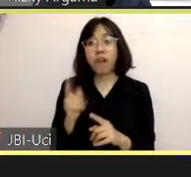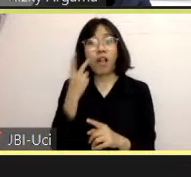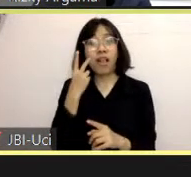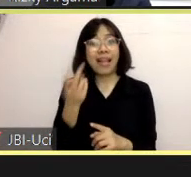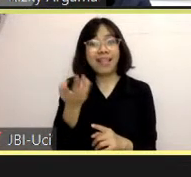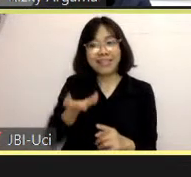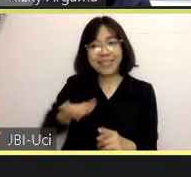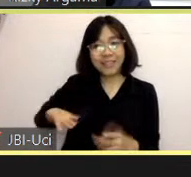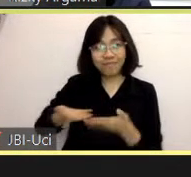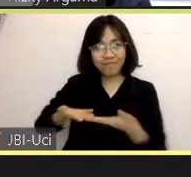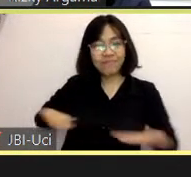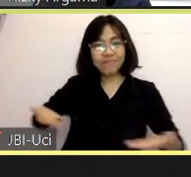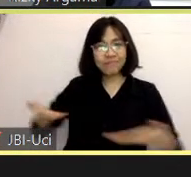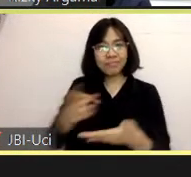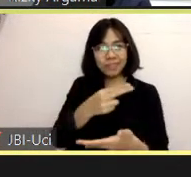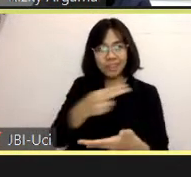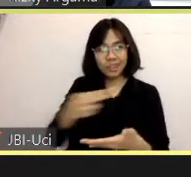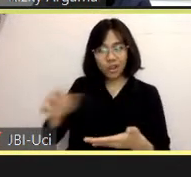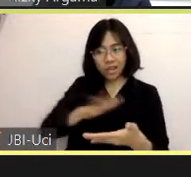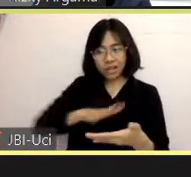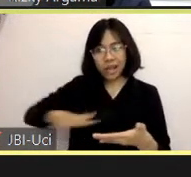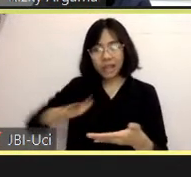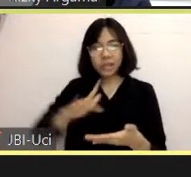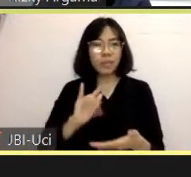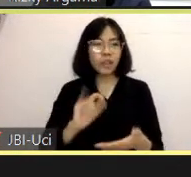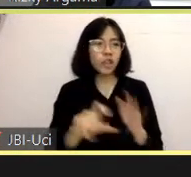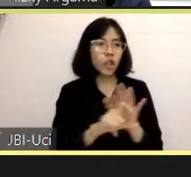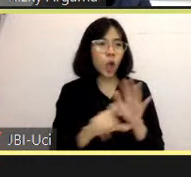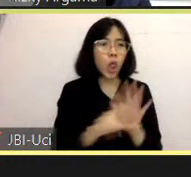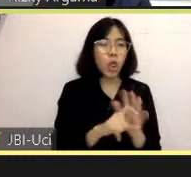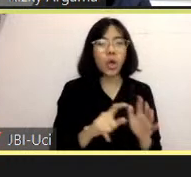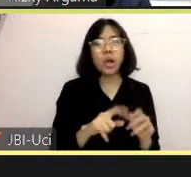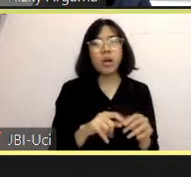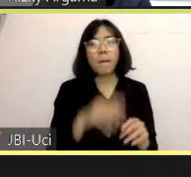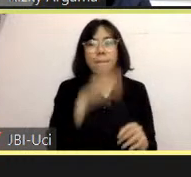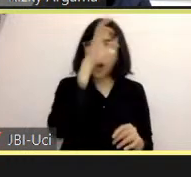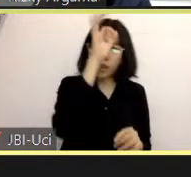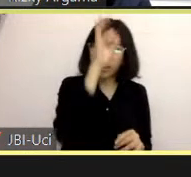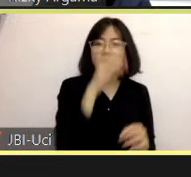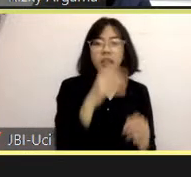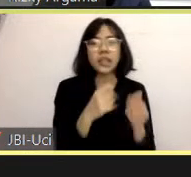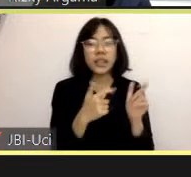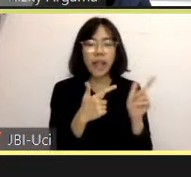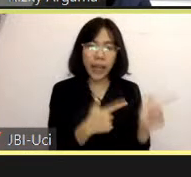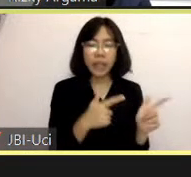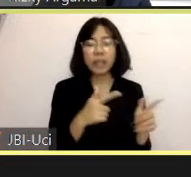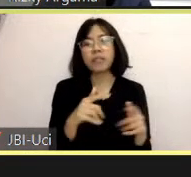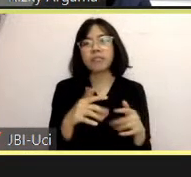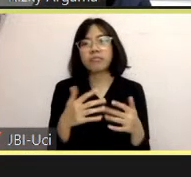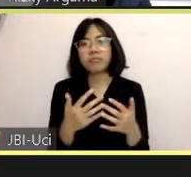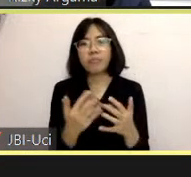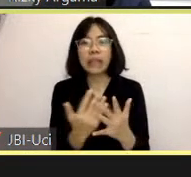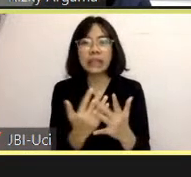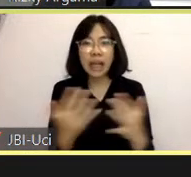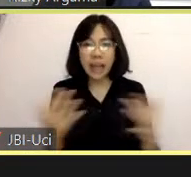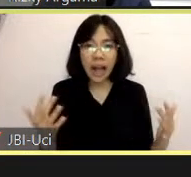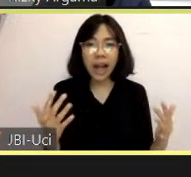baik penegak hukum ataupun masyarakat secara umum, ini sudah banyak yang